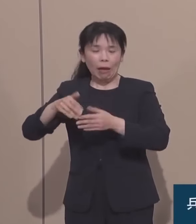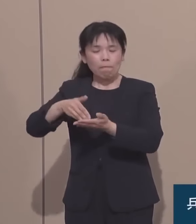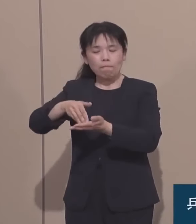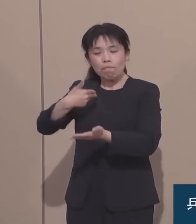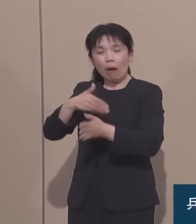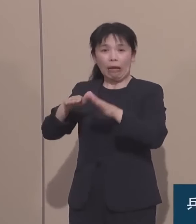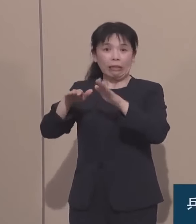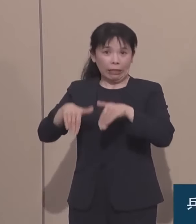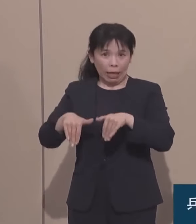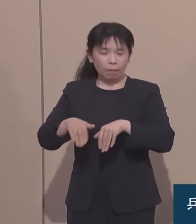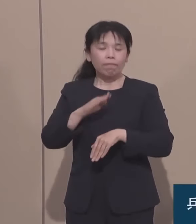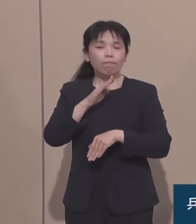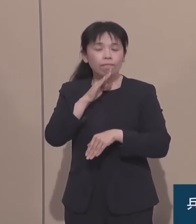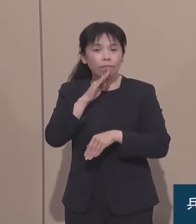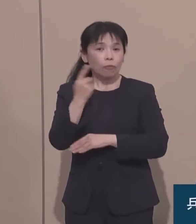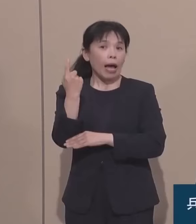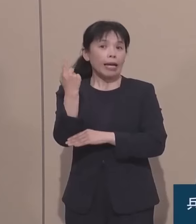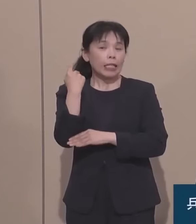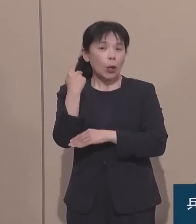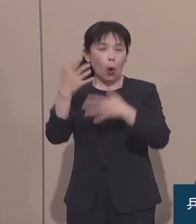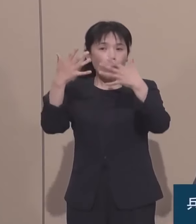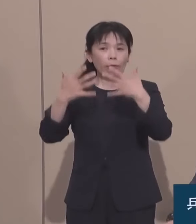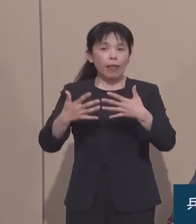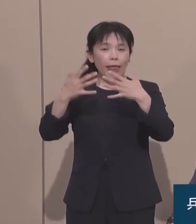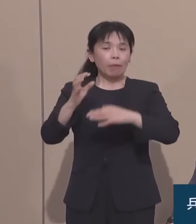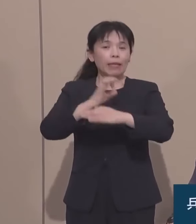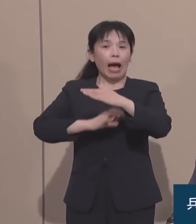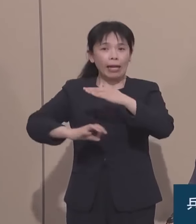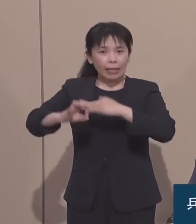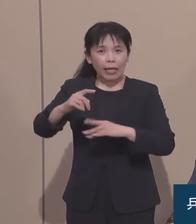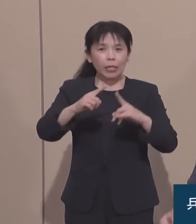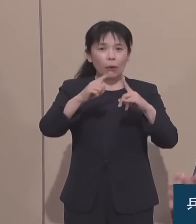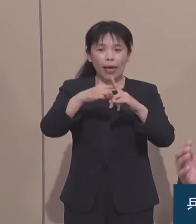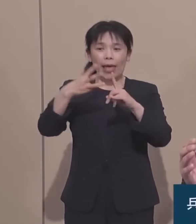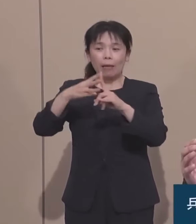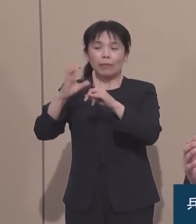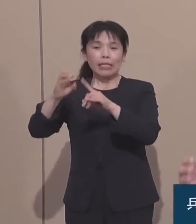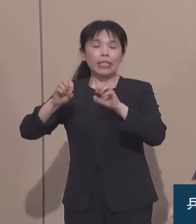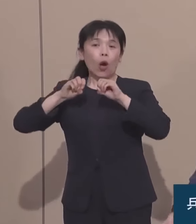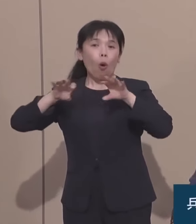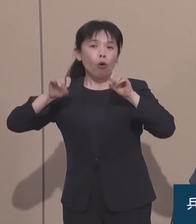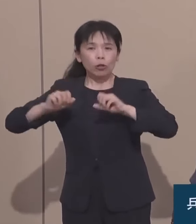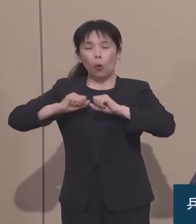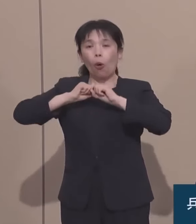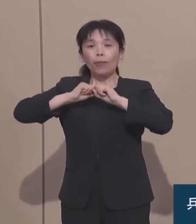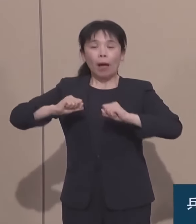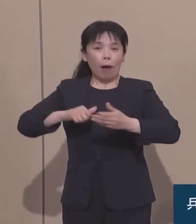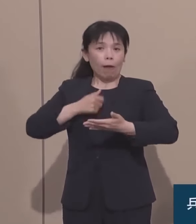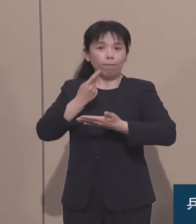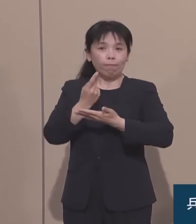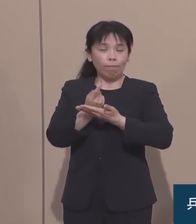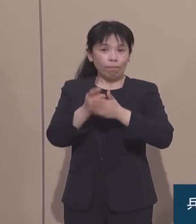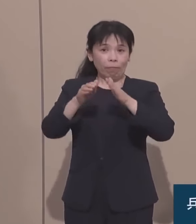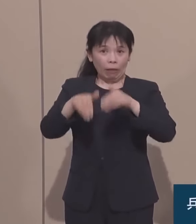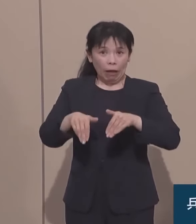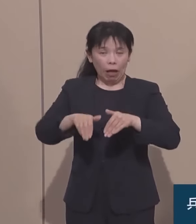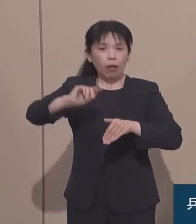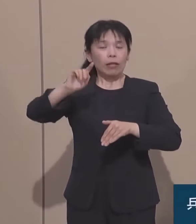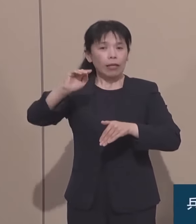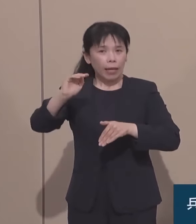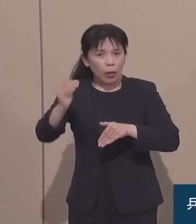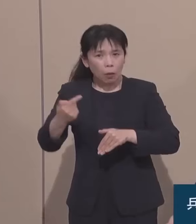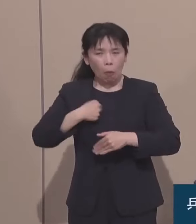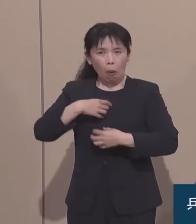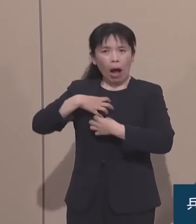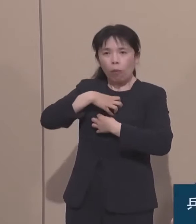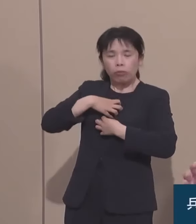今回も昨日テレビ朝日系のABC放送に生出演する予定でしたが立花は危険だということ